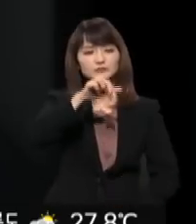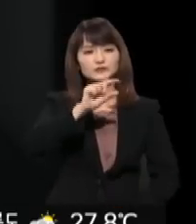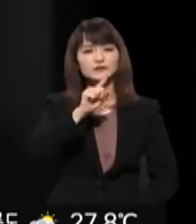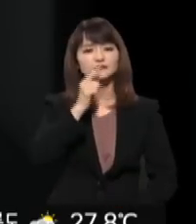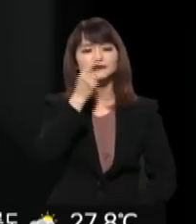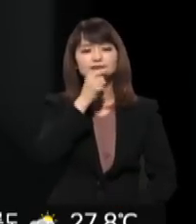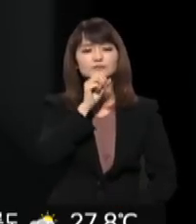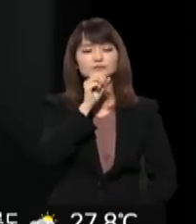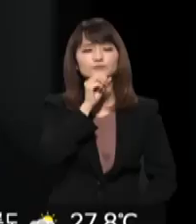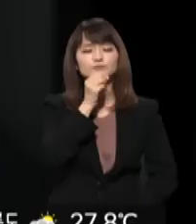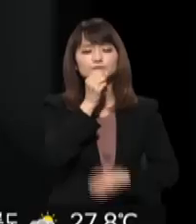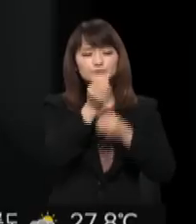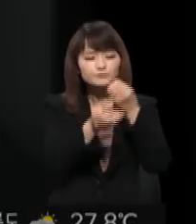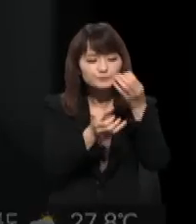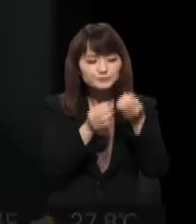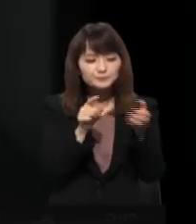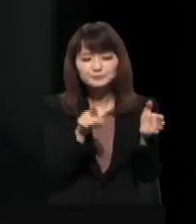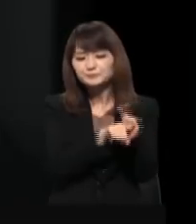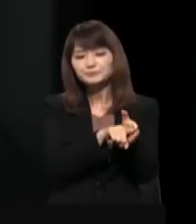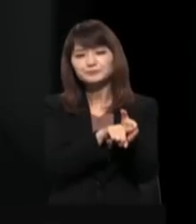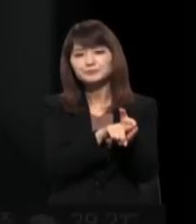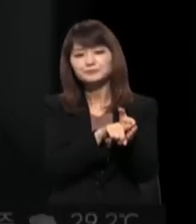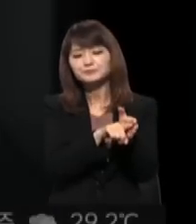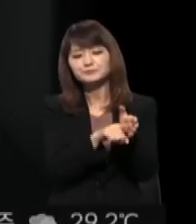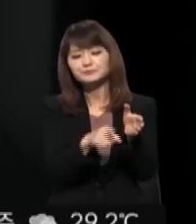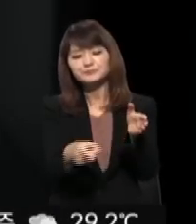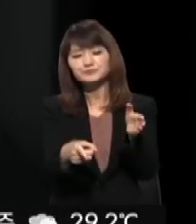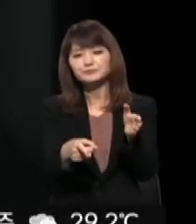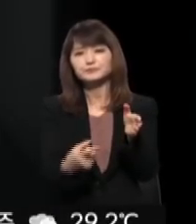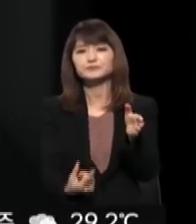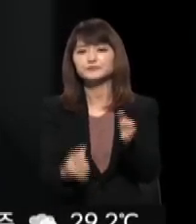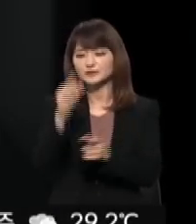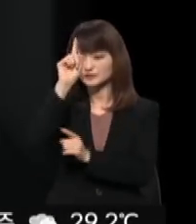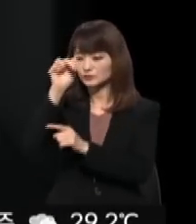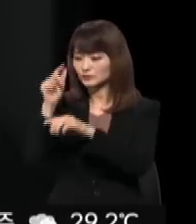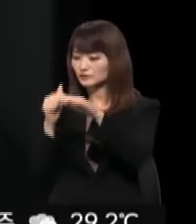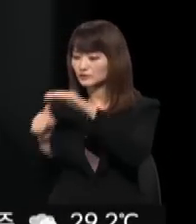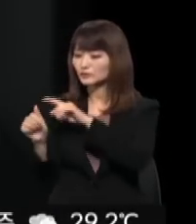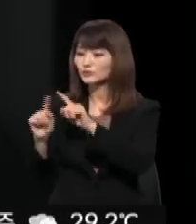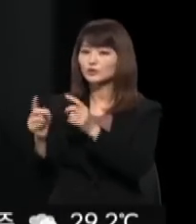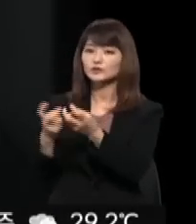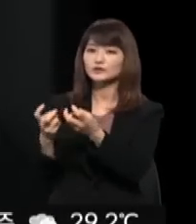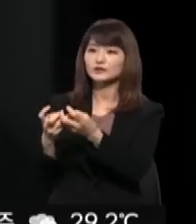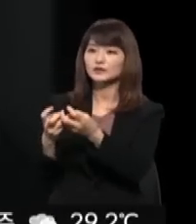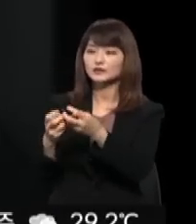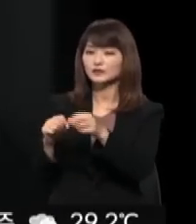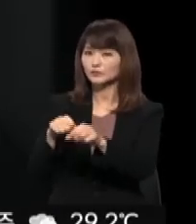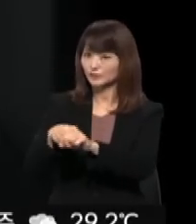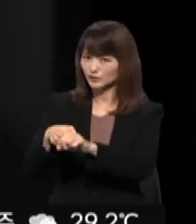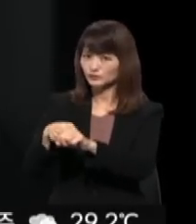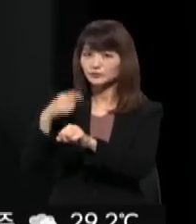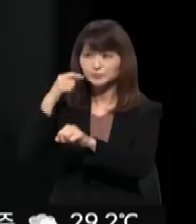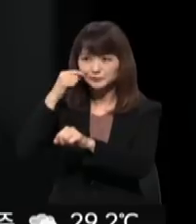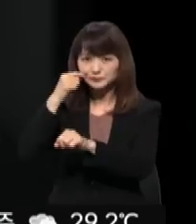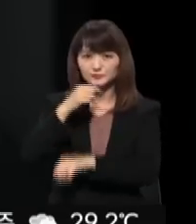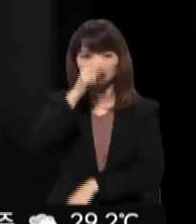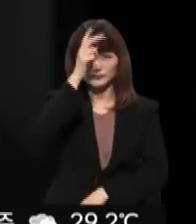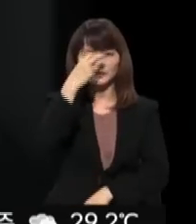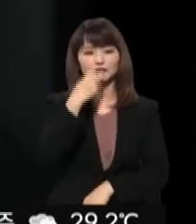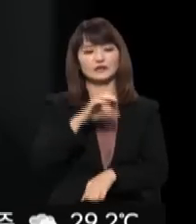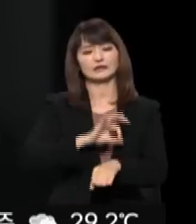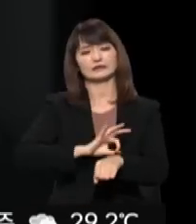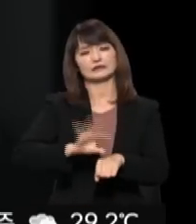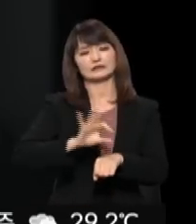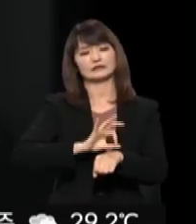통해서 나온 말들이 그다지 신빙성이 있거나 당장 이준석 대표를 어떻게 할 수 있는 그런 상황이 아니다 경찰 수사가 생각보다 지지부진하다